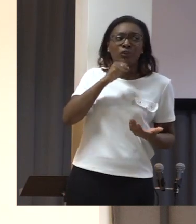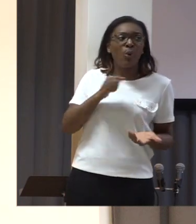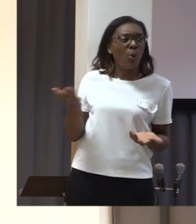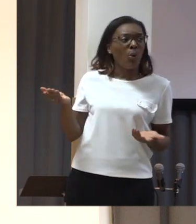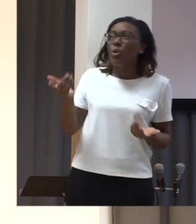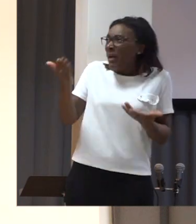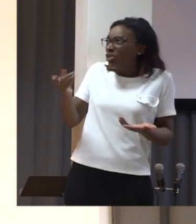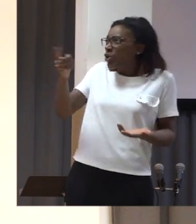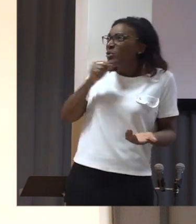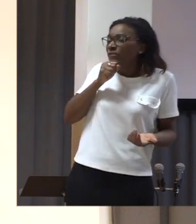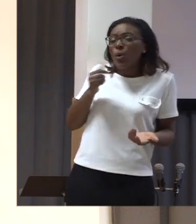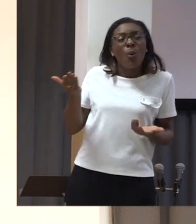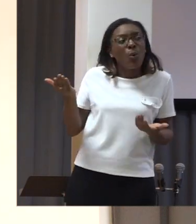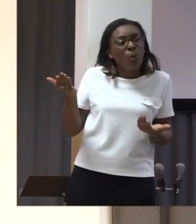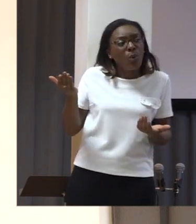Samuel, tu es vieux.